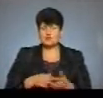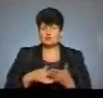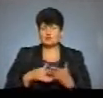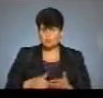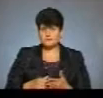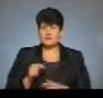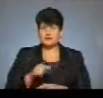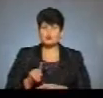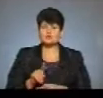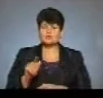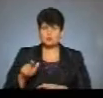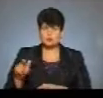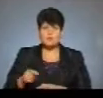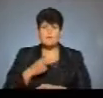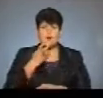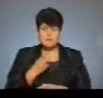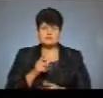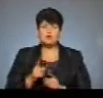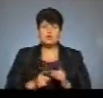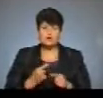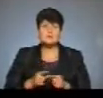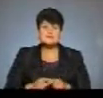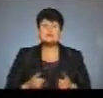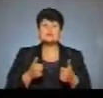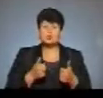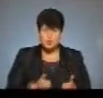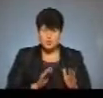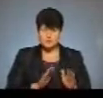для того, щоб люди побачили, що реформа – це є добре.